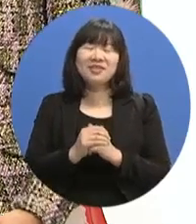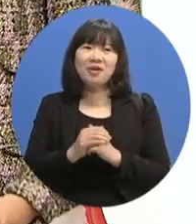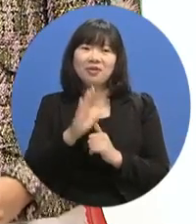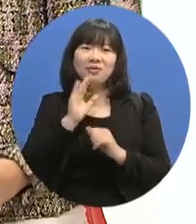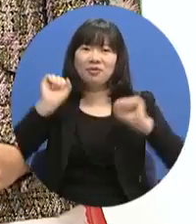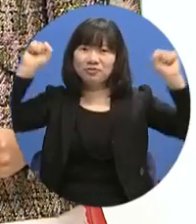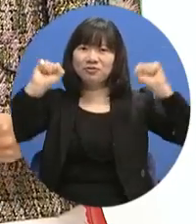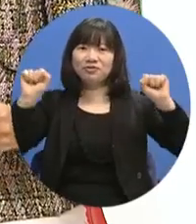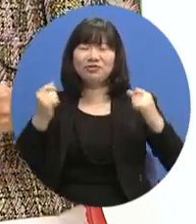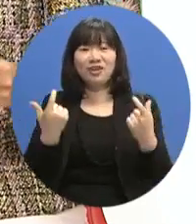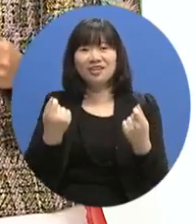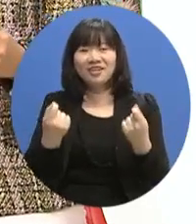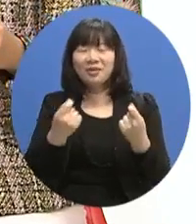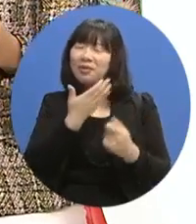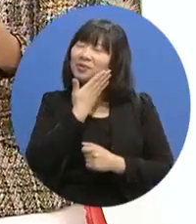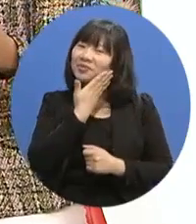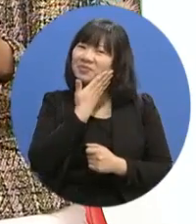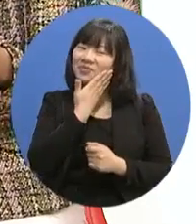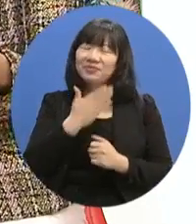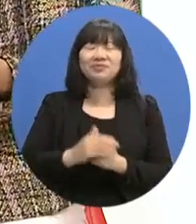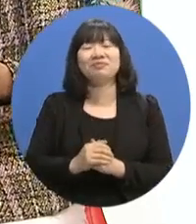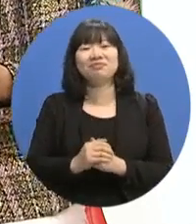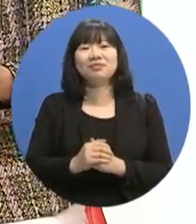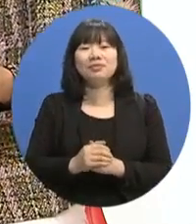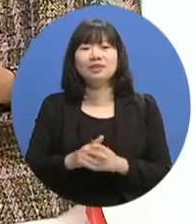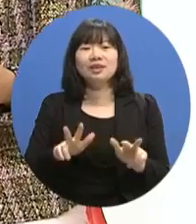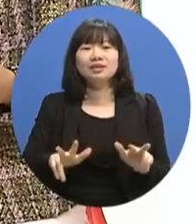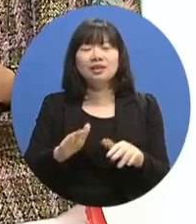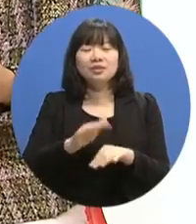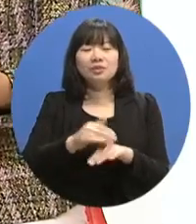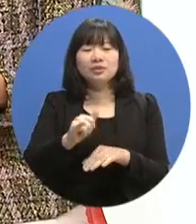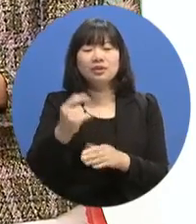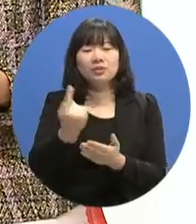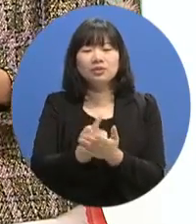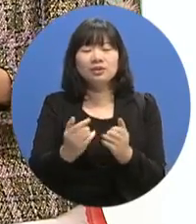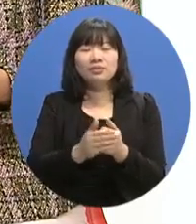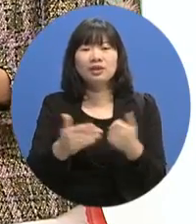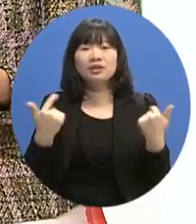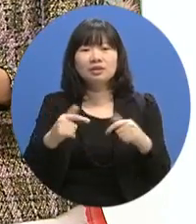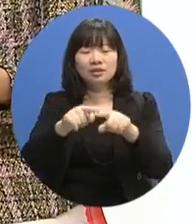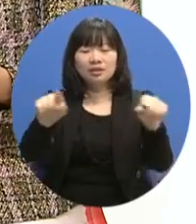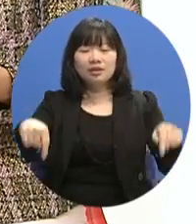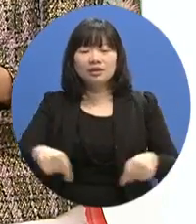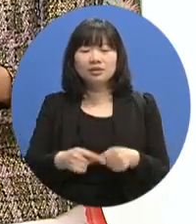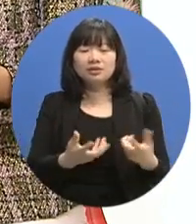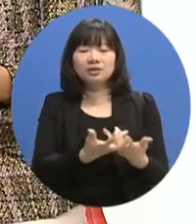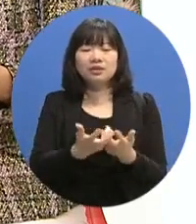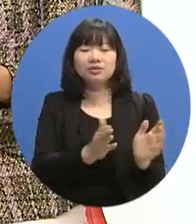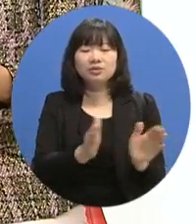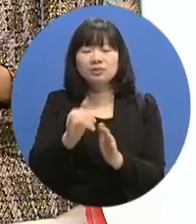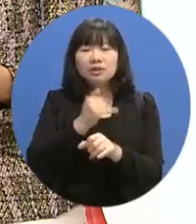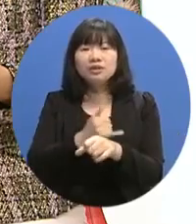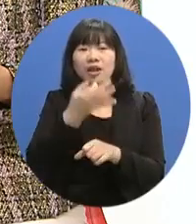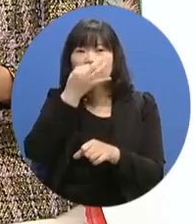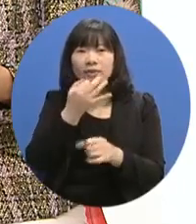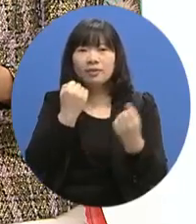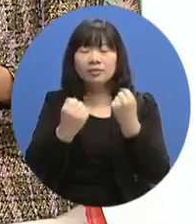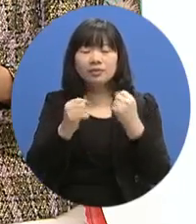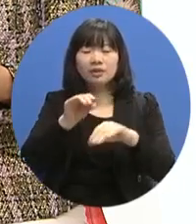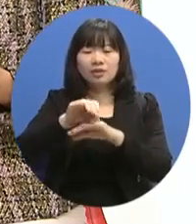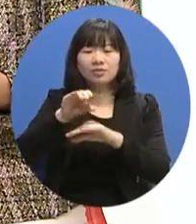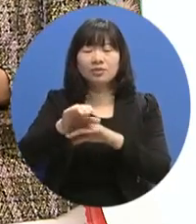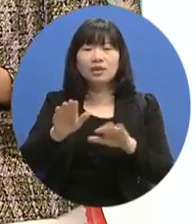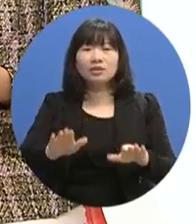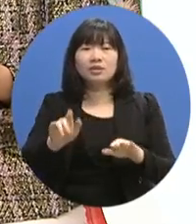예. 운동되겠습니다. 그러게요. 귀여웠어요. 예. 그리고 이제 손자들 온다고 또 이게 항상 가득 차려놓으시고, 그 네. 힘드신데도 불구하고, 그 자동차